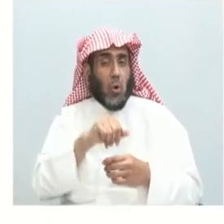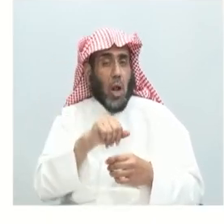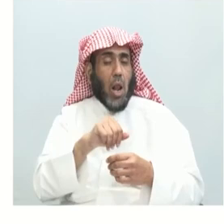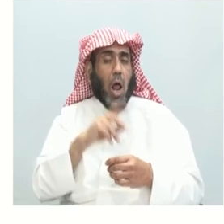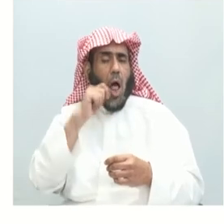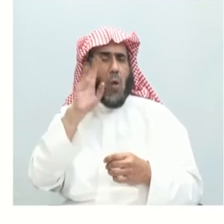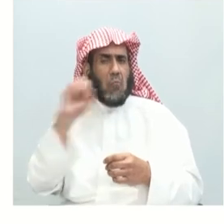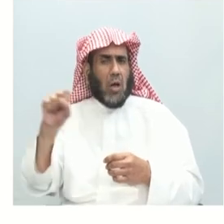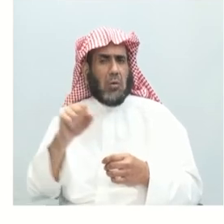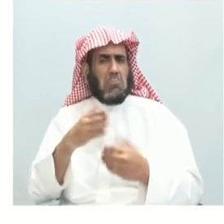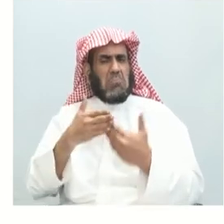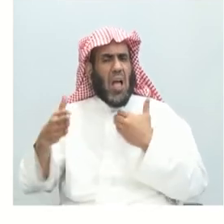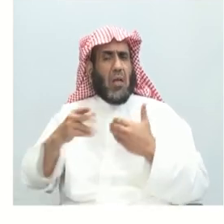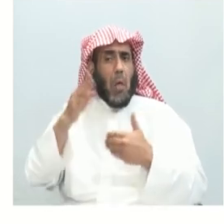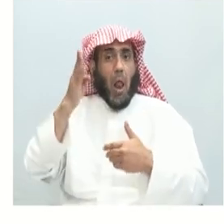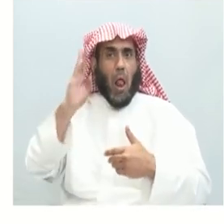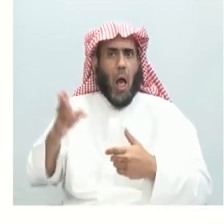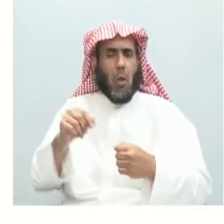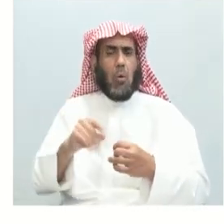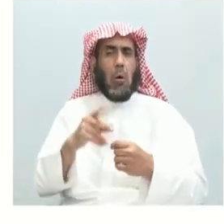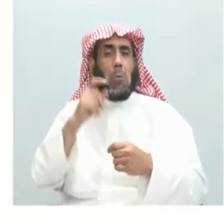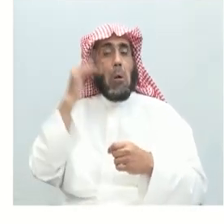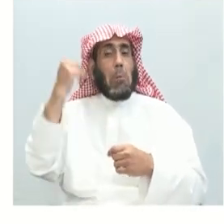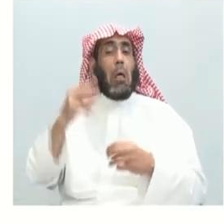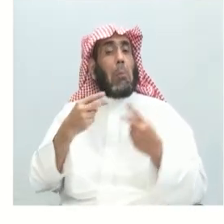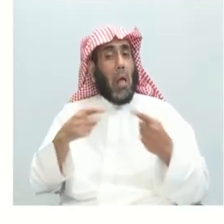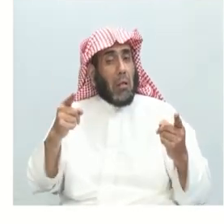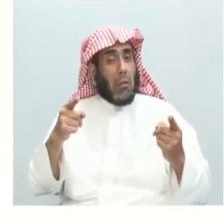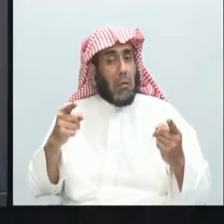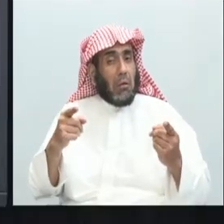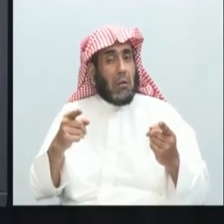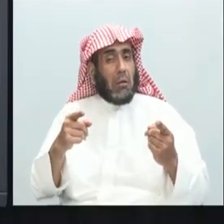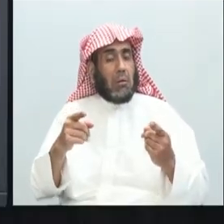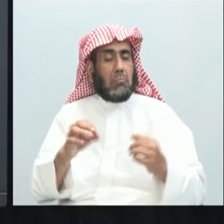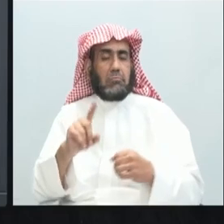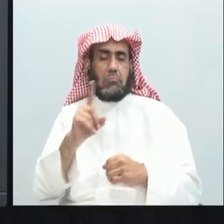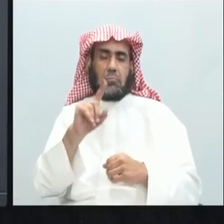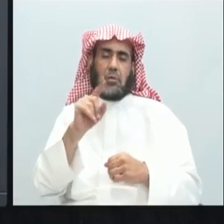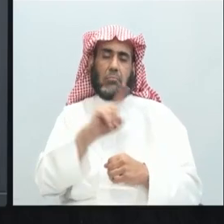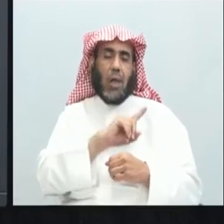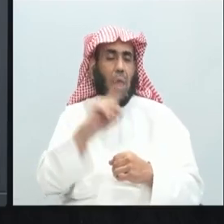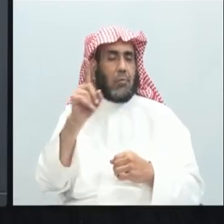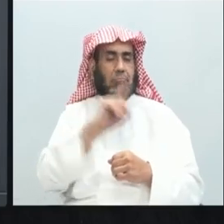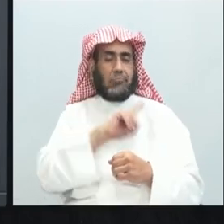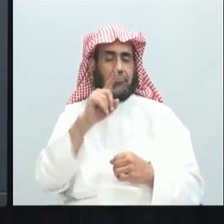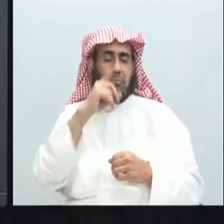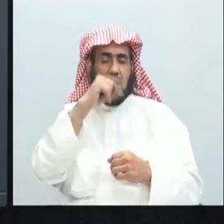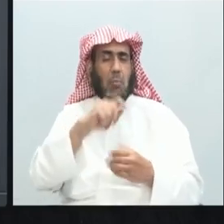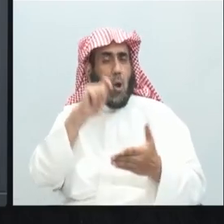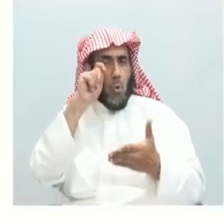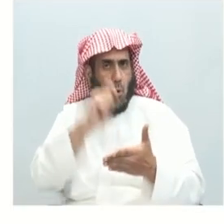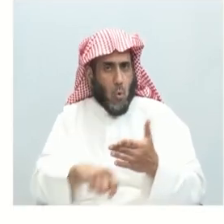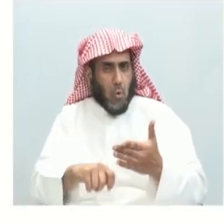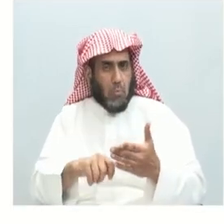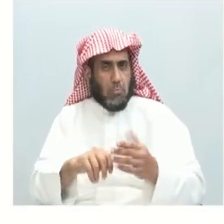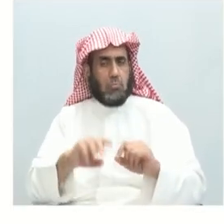هل على الرجل فقط ان يبتعد عن هذا الامر والمراه لا باس بذلك ممتاز نقول لا انما الحكم